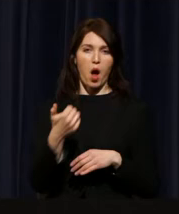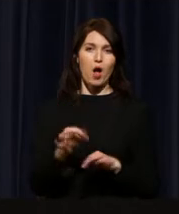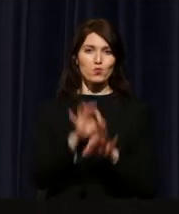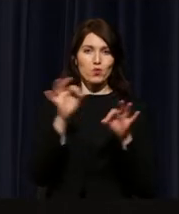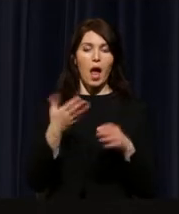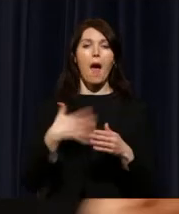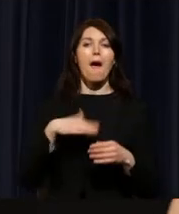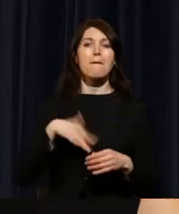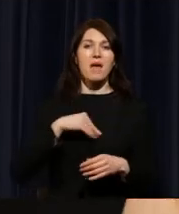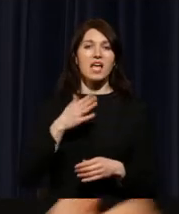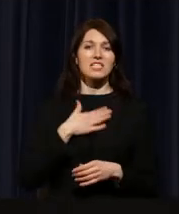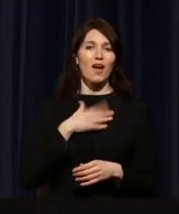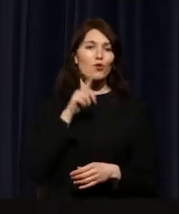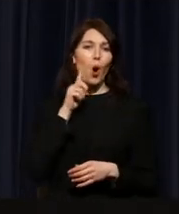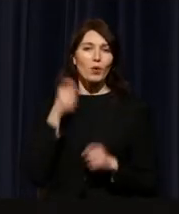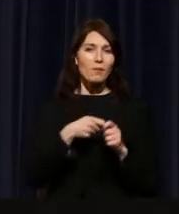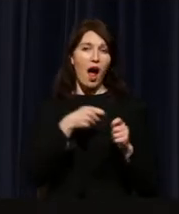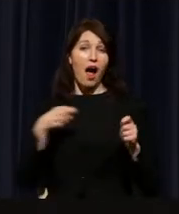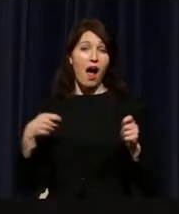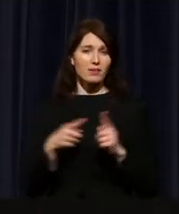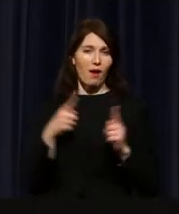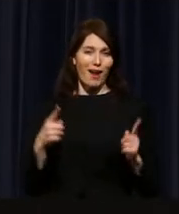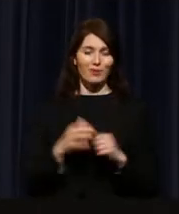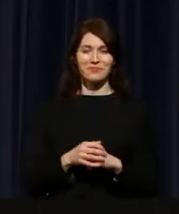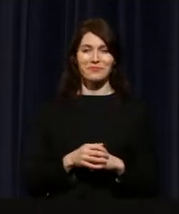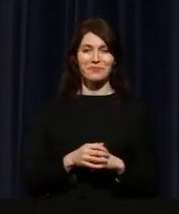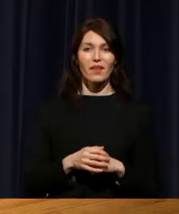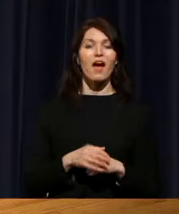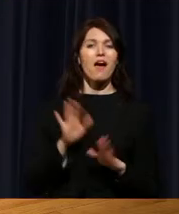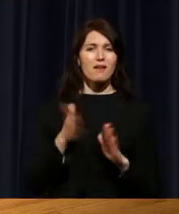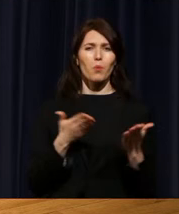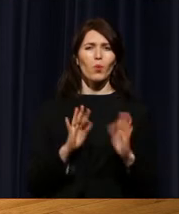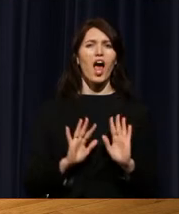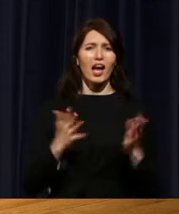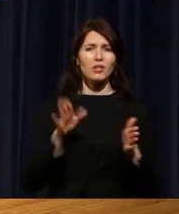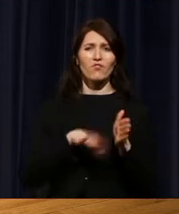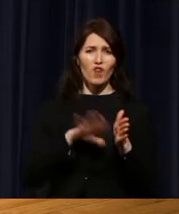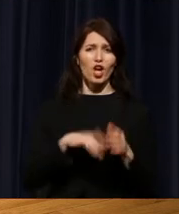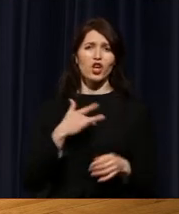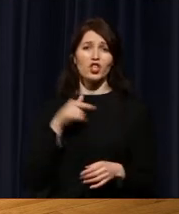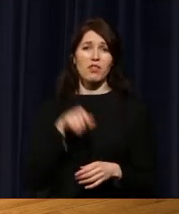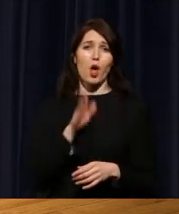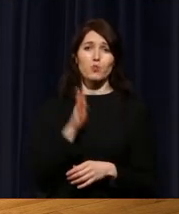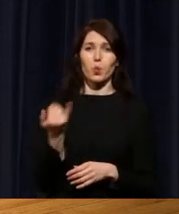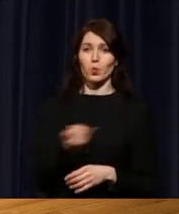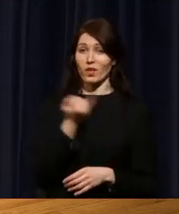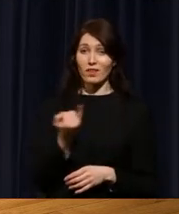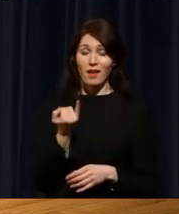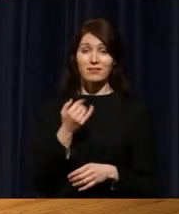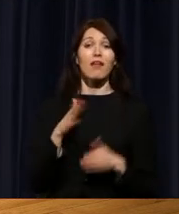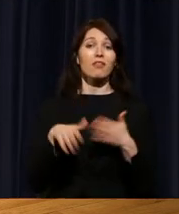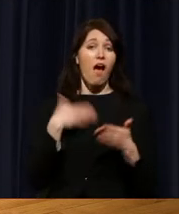mēs savu jaunību pastiepjam daudz garāku. Sakot, jebkurā gadījumā sākumā, sakot, nu vienkārši šķiet, tas būtu interesanti, jā, un